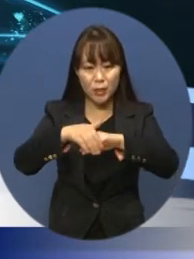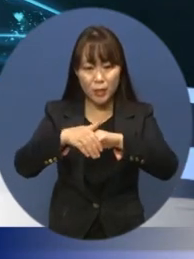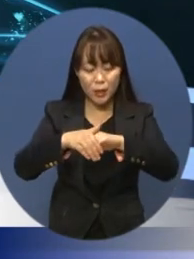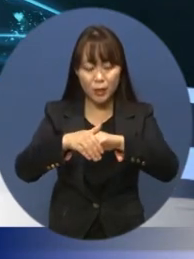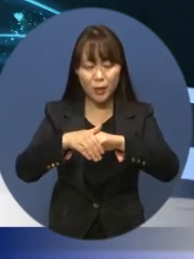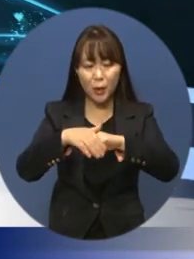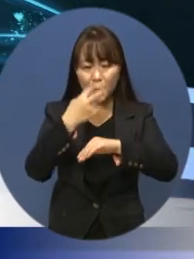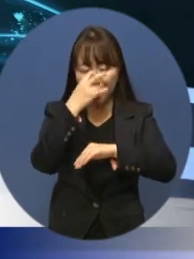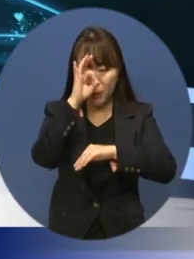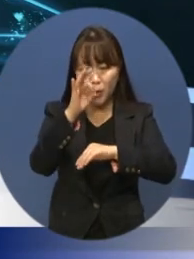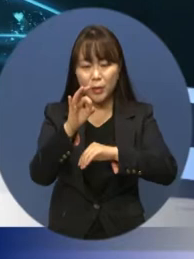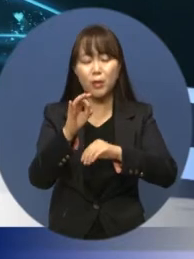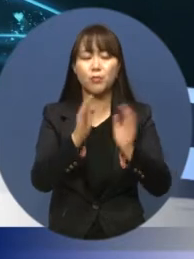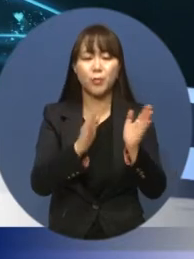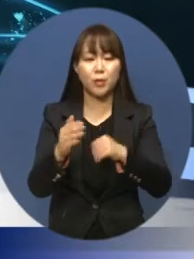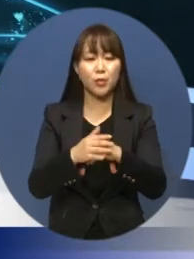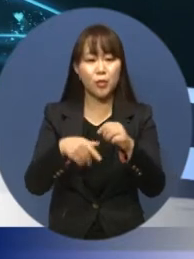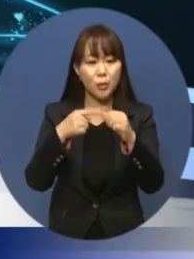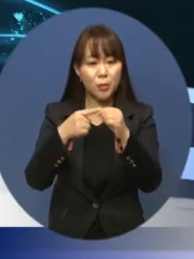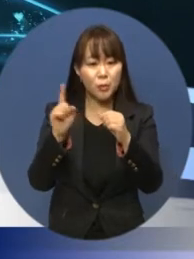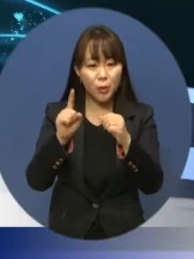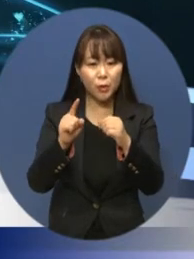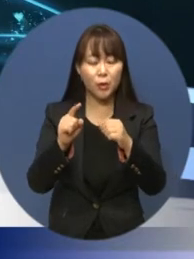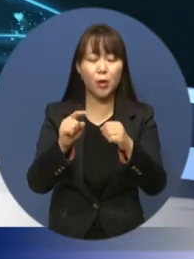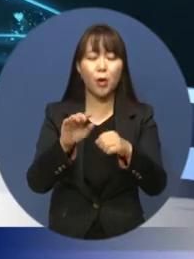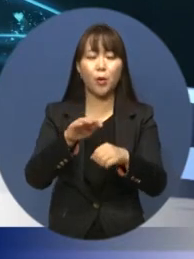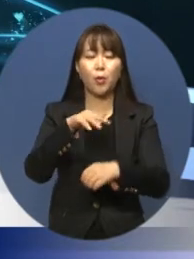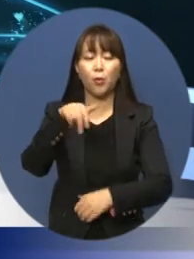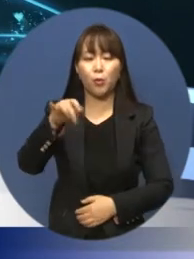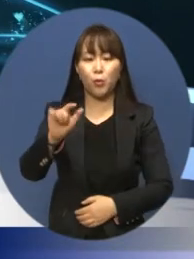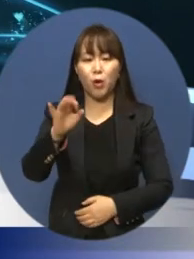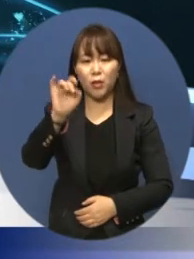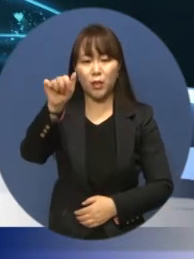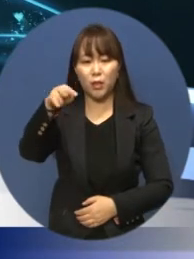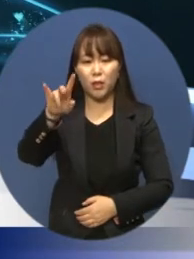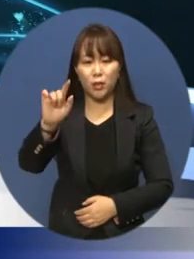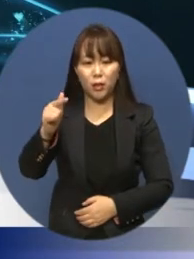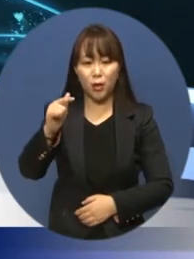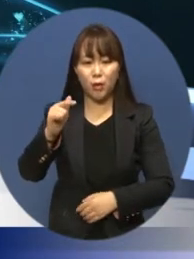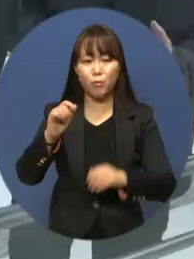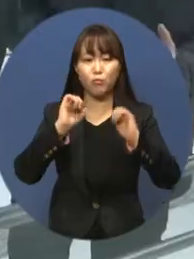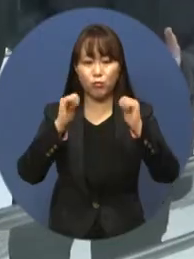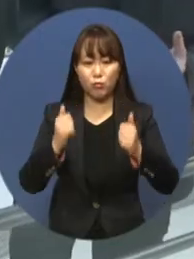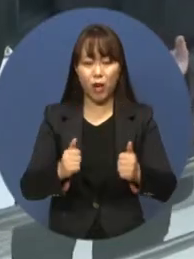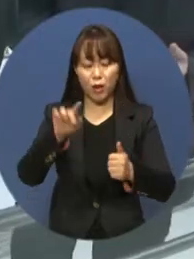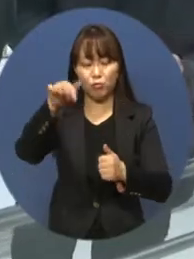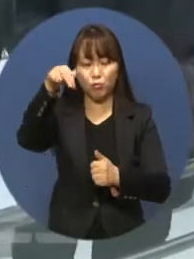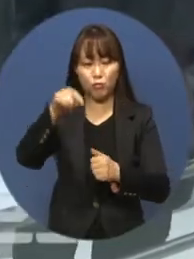시간을 마련했습니다. 그 첫 번째 시간으로 권익현 부안군수를 만나봤습니다.